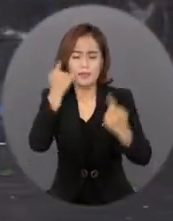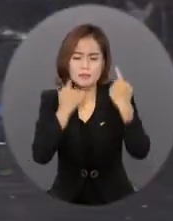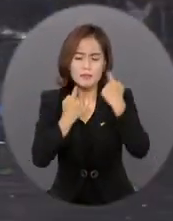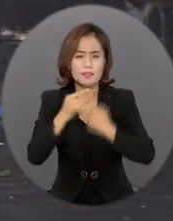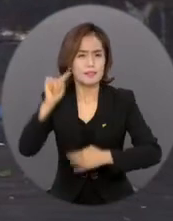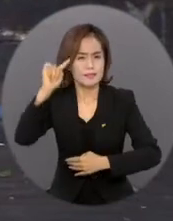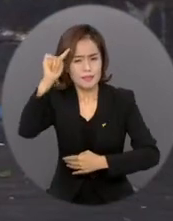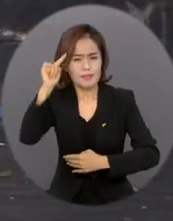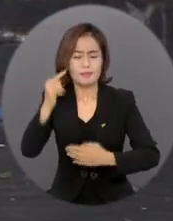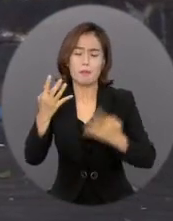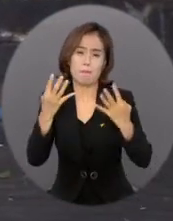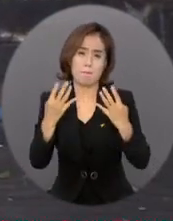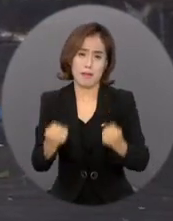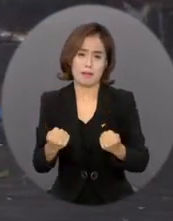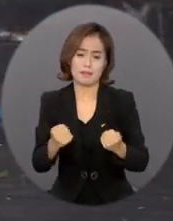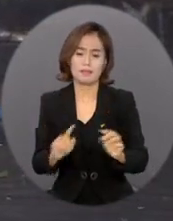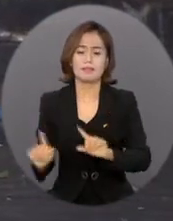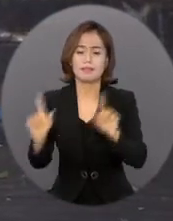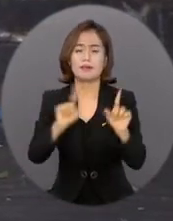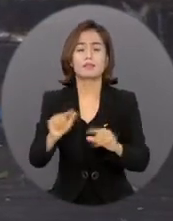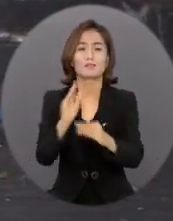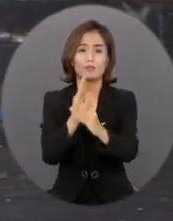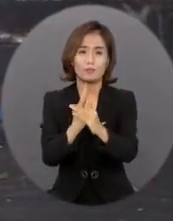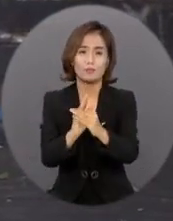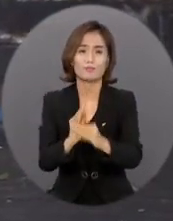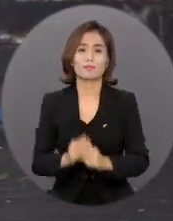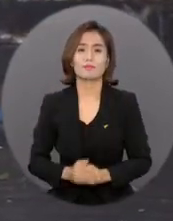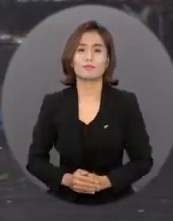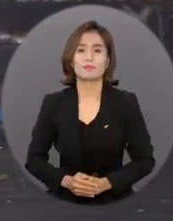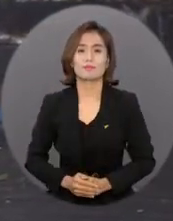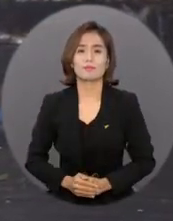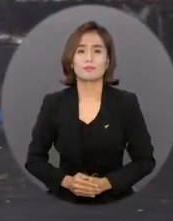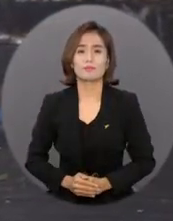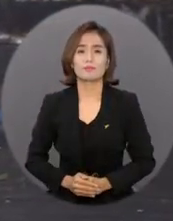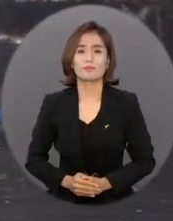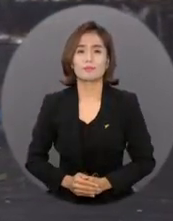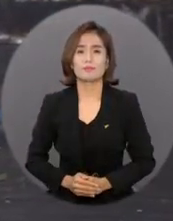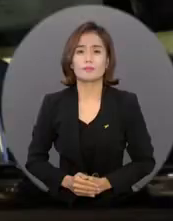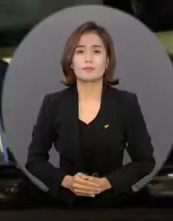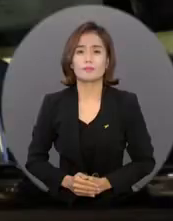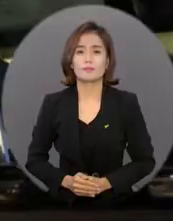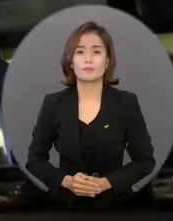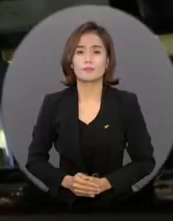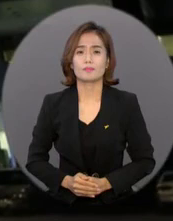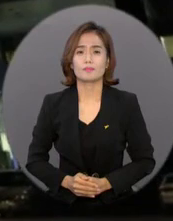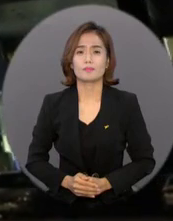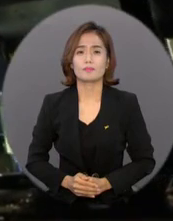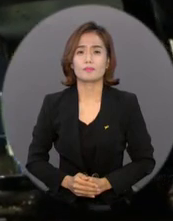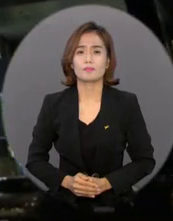함께 살아가는 길로 또다시 내몰리고 있습니다. MBC 뉴스 조희원입니다.